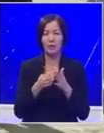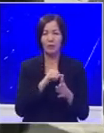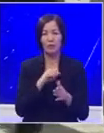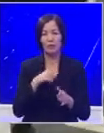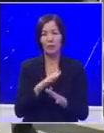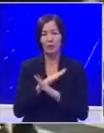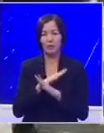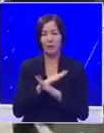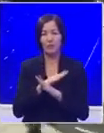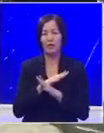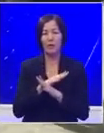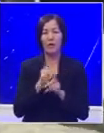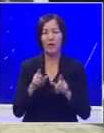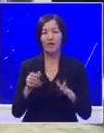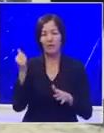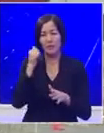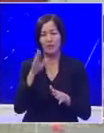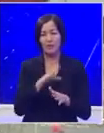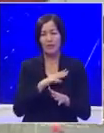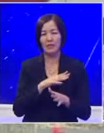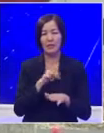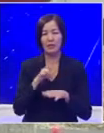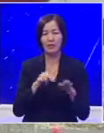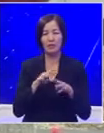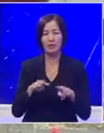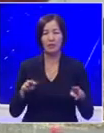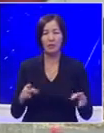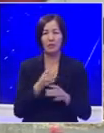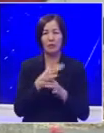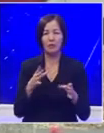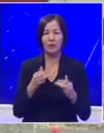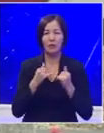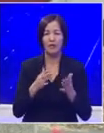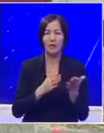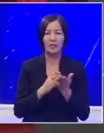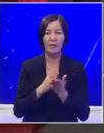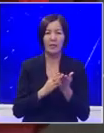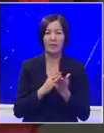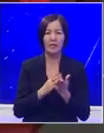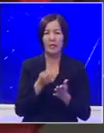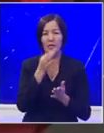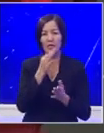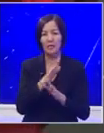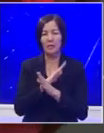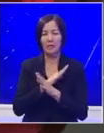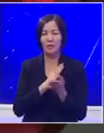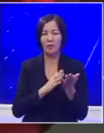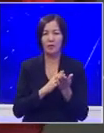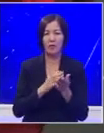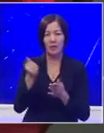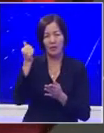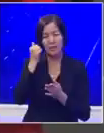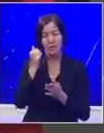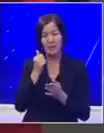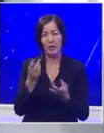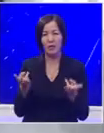ерлерді еске алды. Қазақстан Республикасы Ішкі істер министрлігінің мерейтойы аясында ардагерлер мезгілсіз кеткен қызметкерлерді есте қалдыру